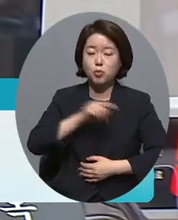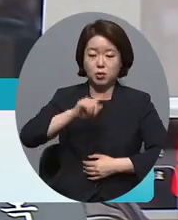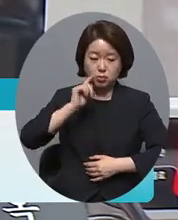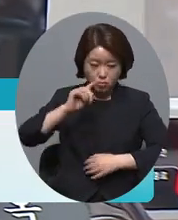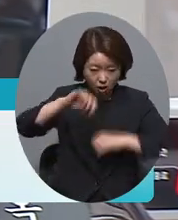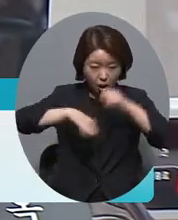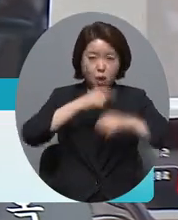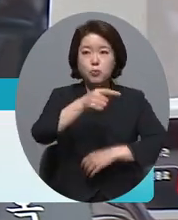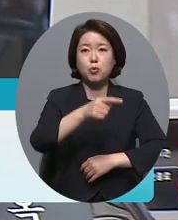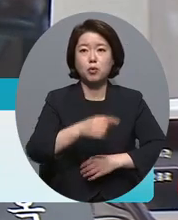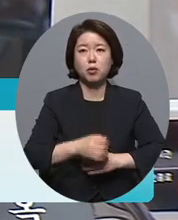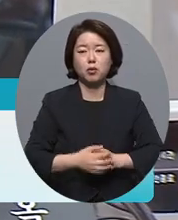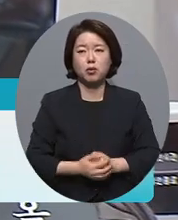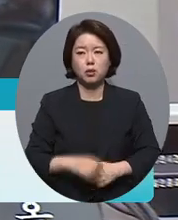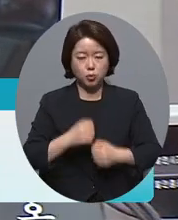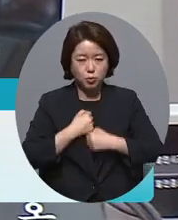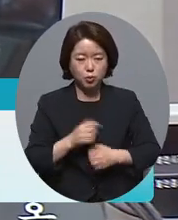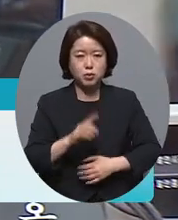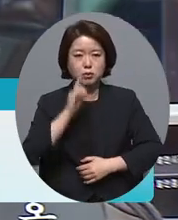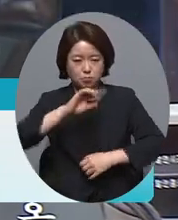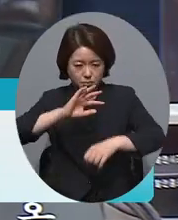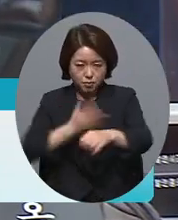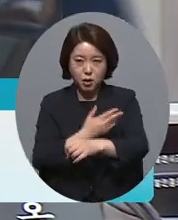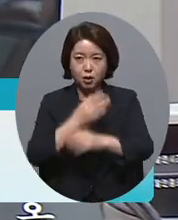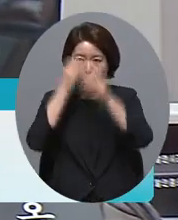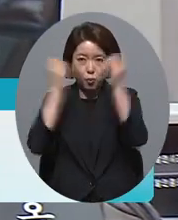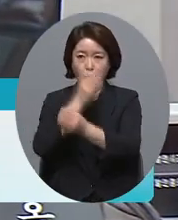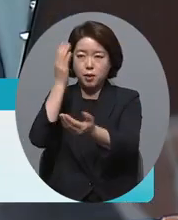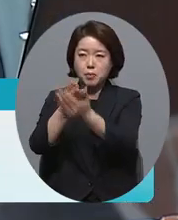아니 그 말 왜곡하지 말고